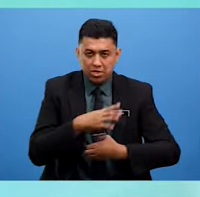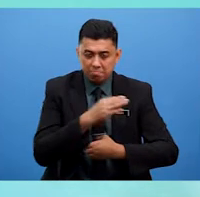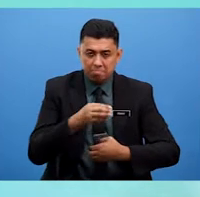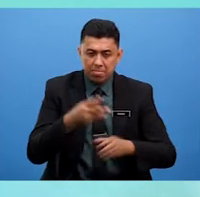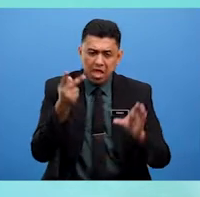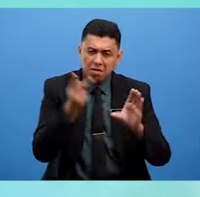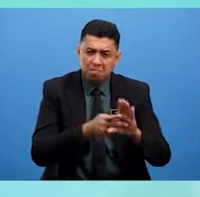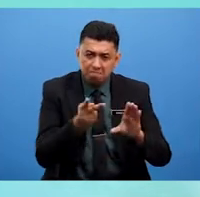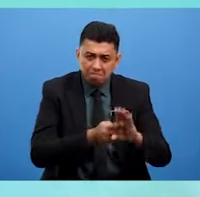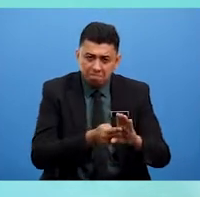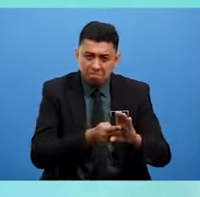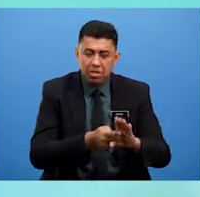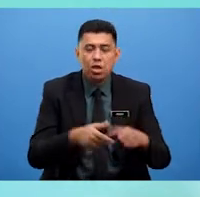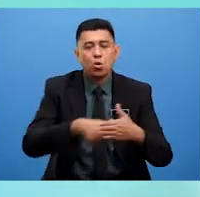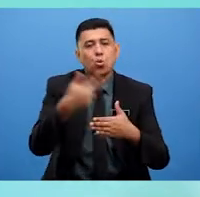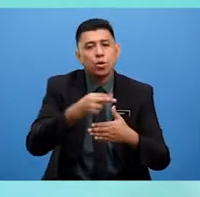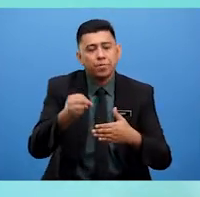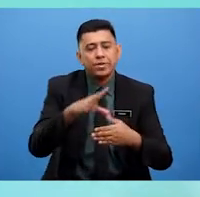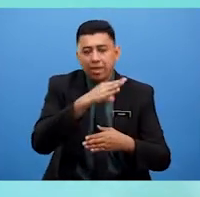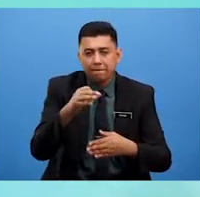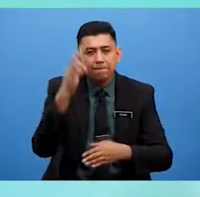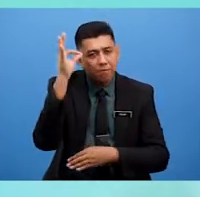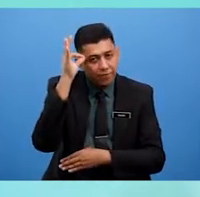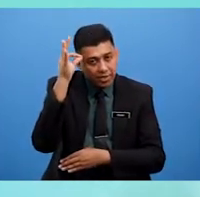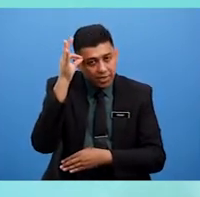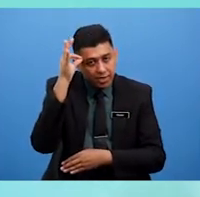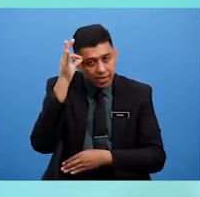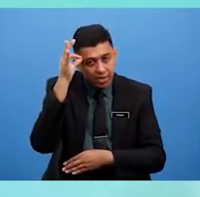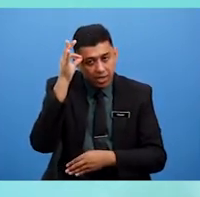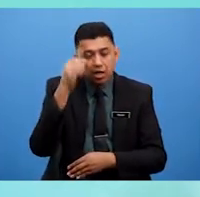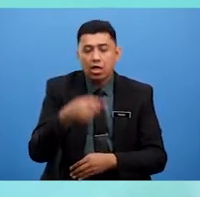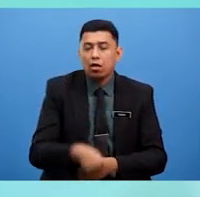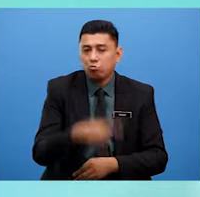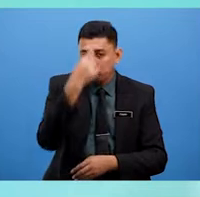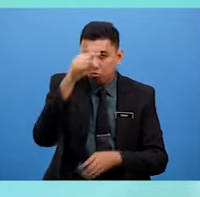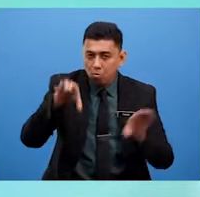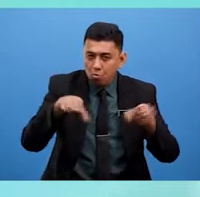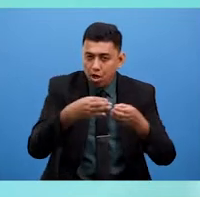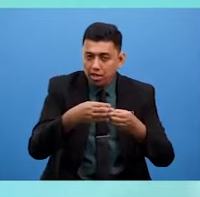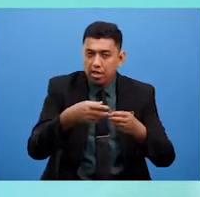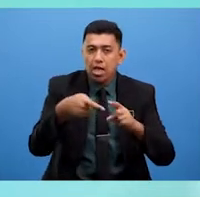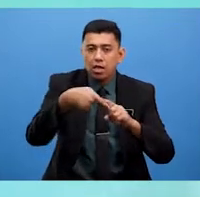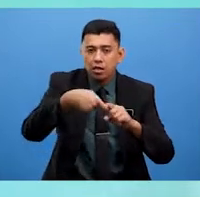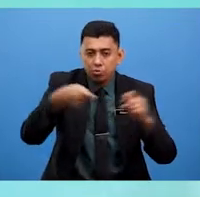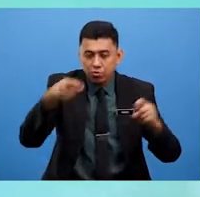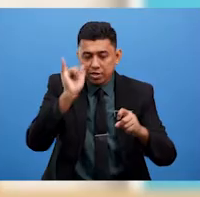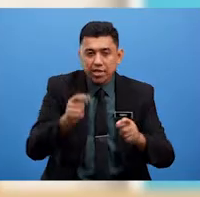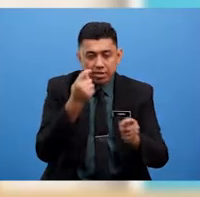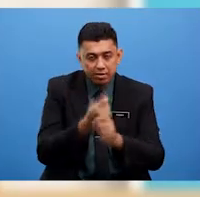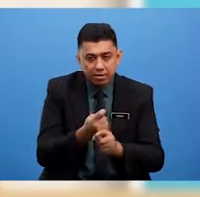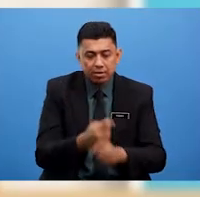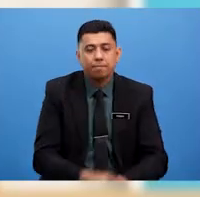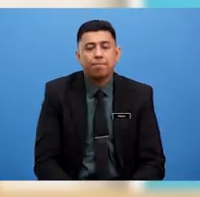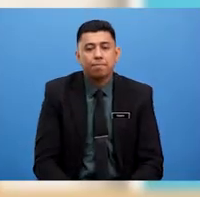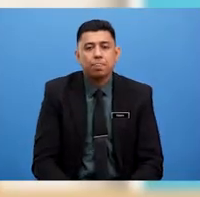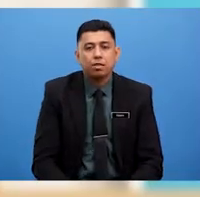atau gangguan luaran dan berfikir dengan jelas tentang keputusan yang akan dibuat semasa bermain. Pada